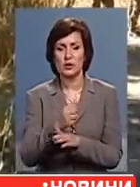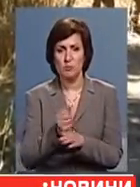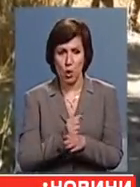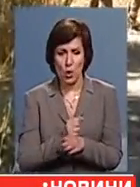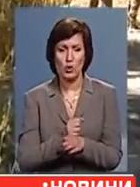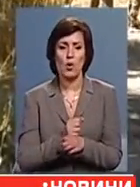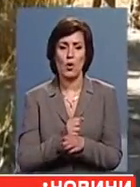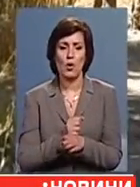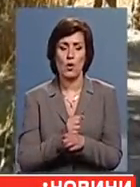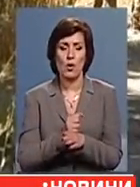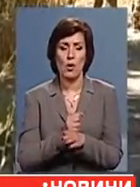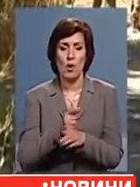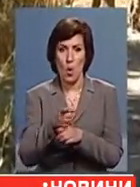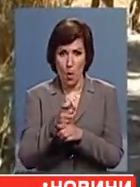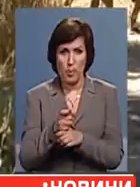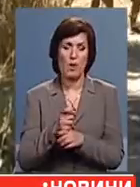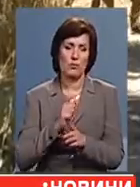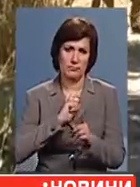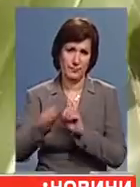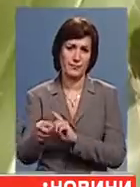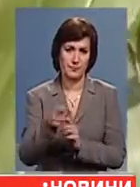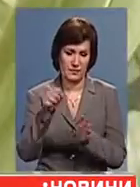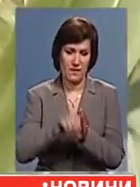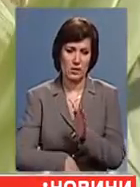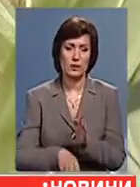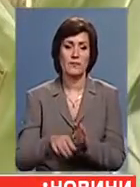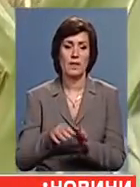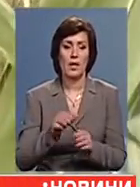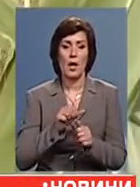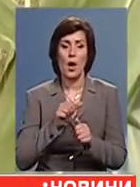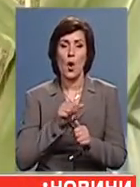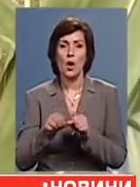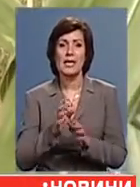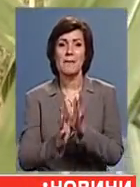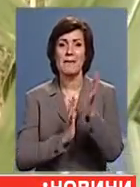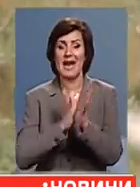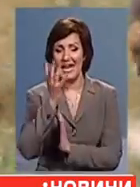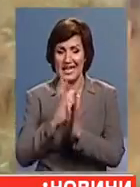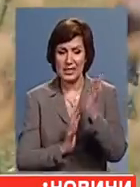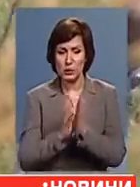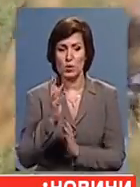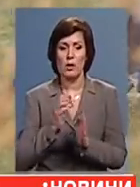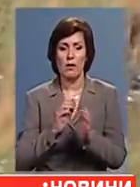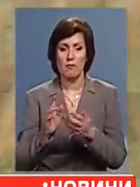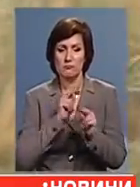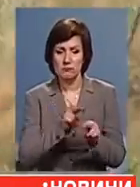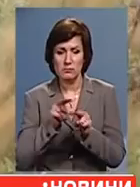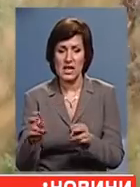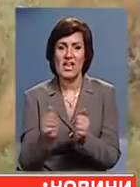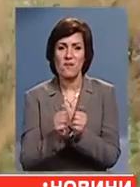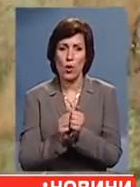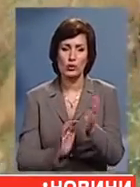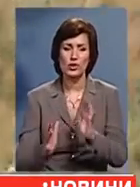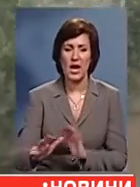зброю приміняти на враження. Зрозуміли? Окрім лісу, рота спецпризначення разом з нацгвардійцями прочісують навколишні